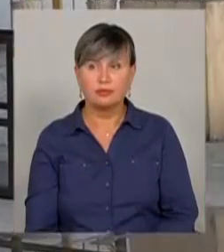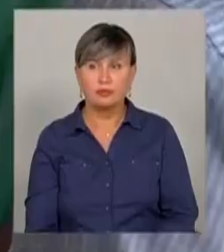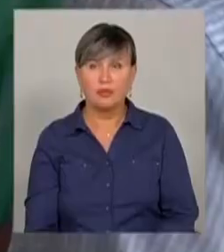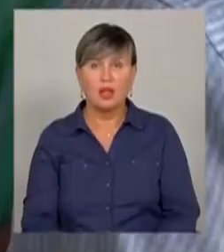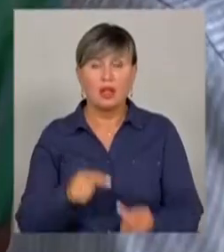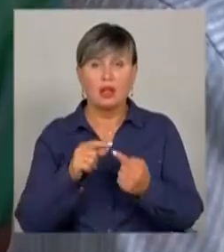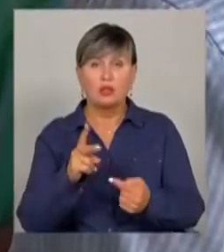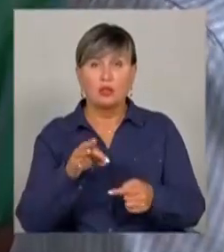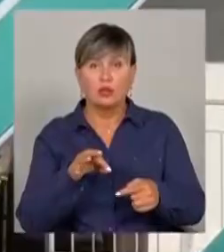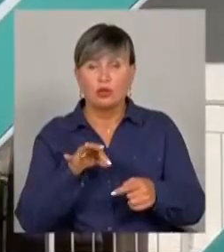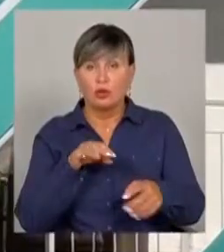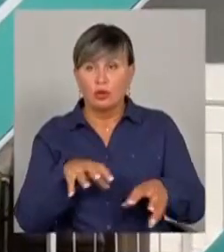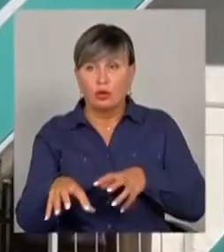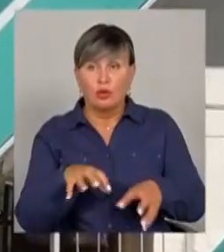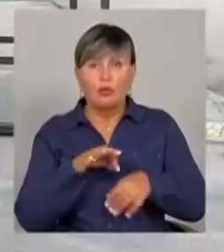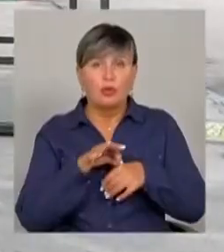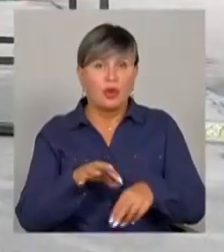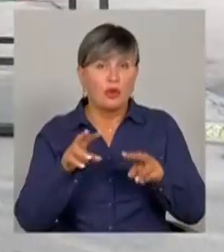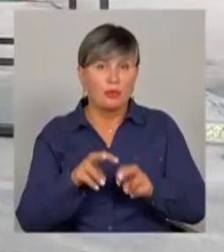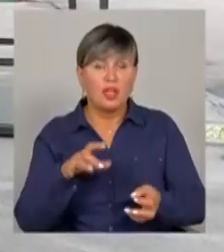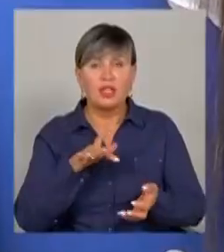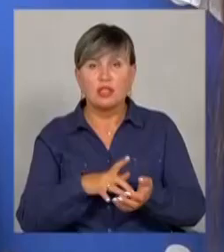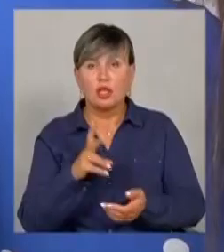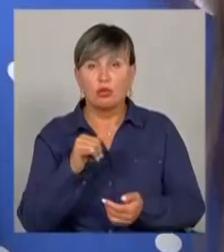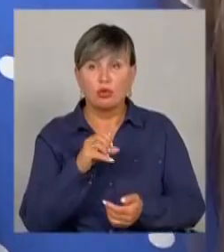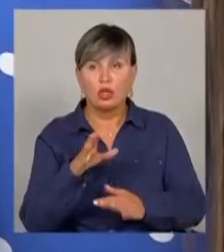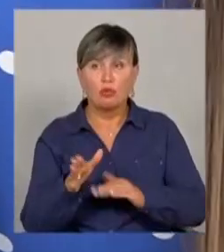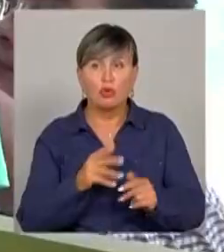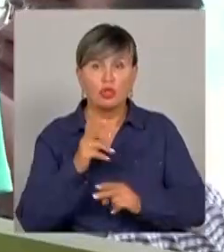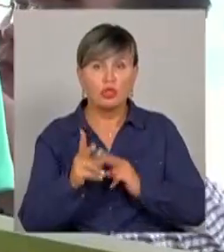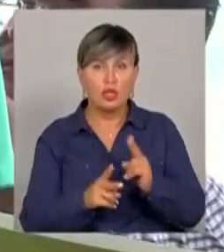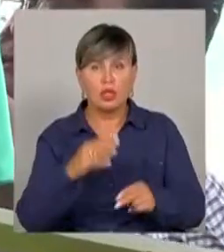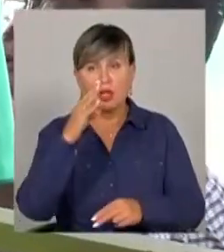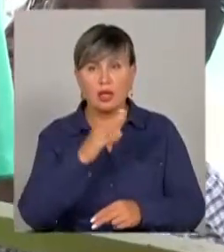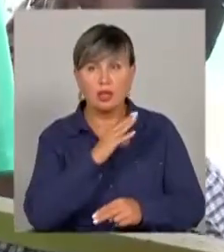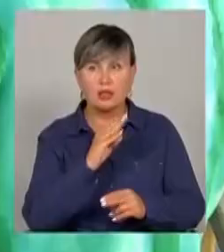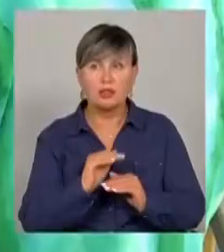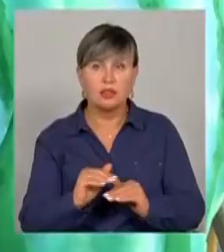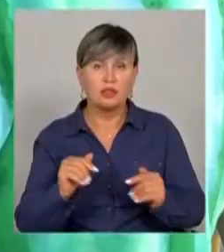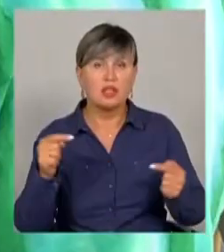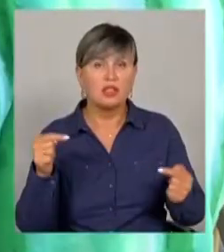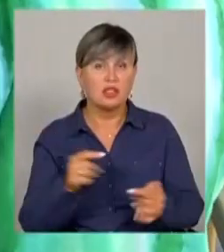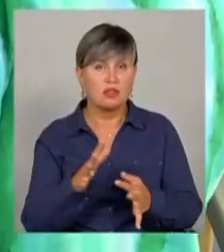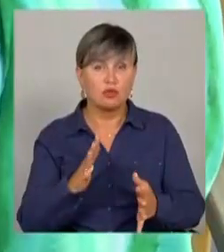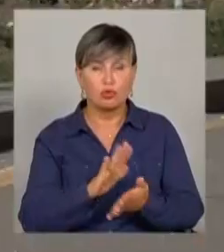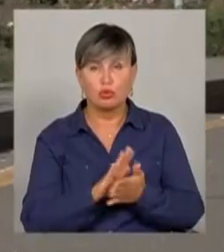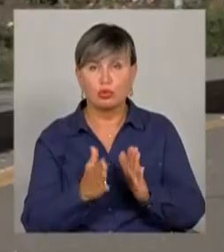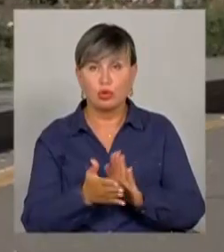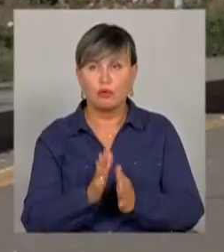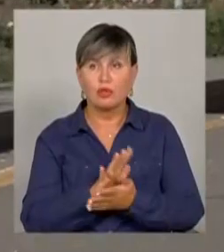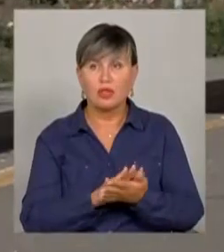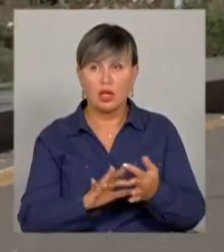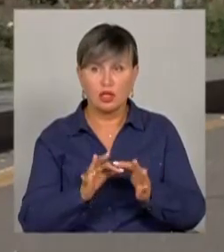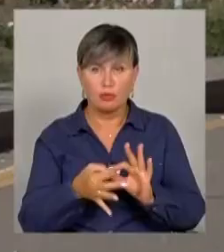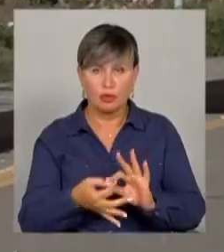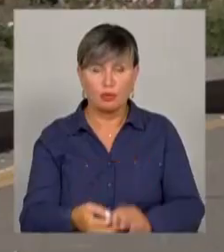«Антикор» провел мониторинг деятельности коррекционного центра в Кунаеве после жалоб родителей особенных детей на несоответствующие условия. Подробности у